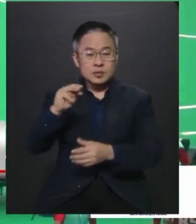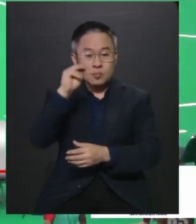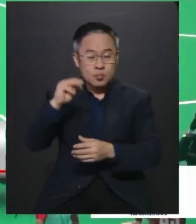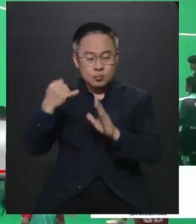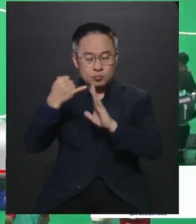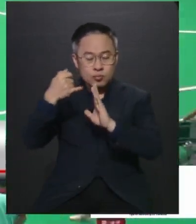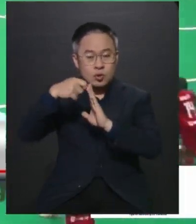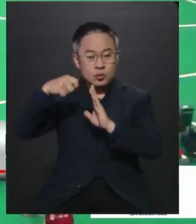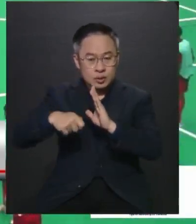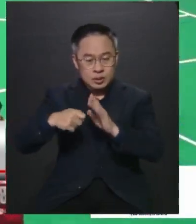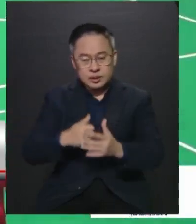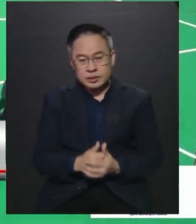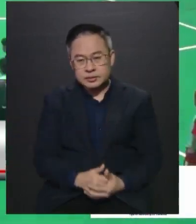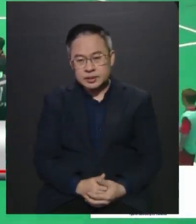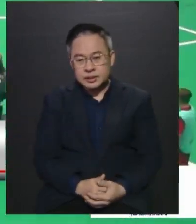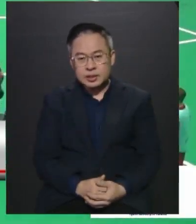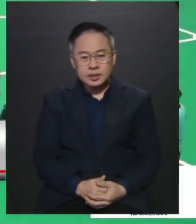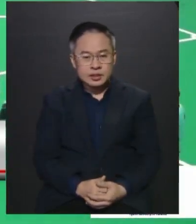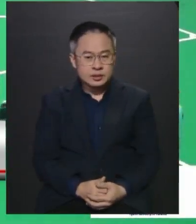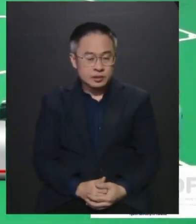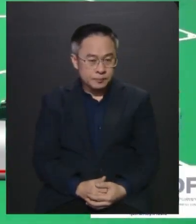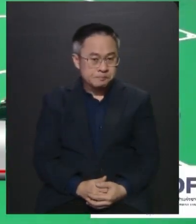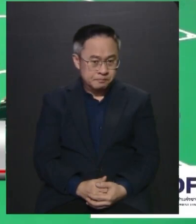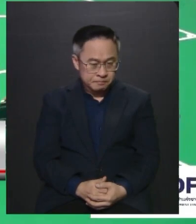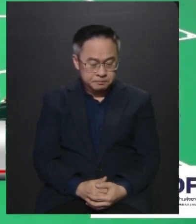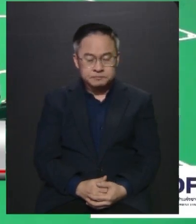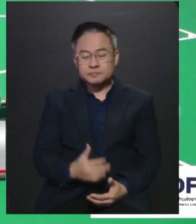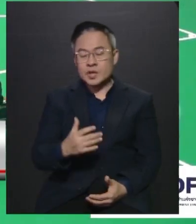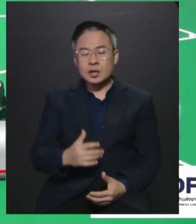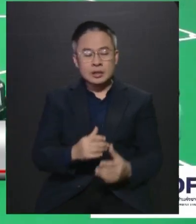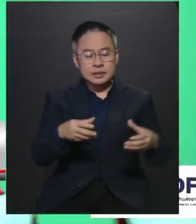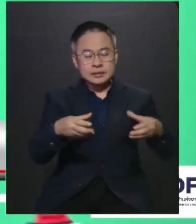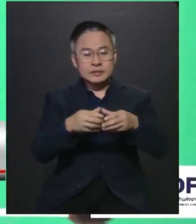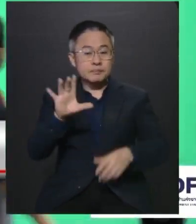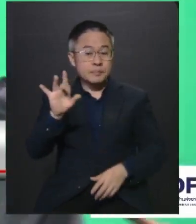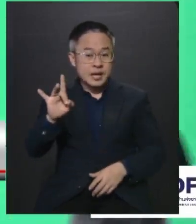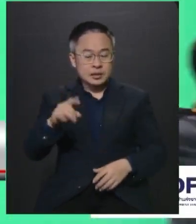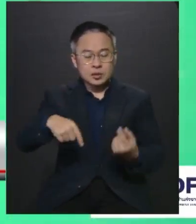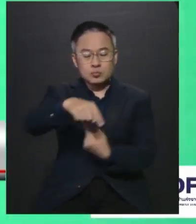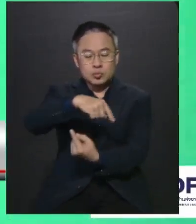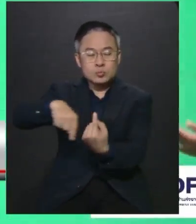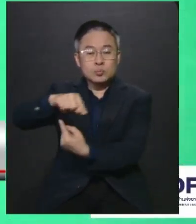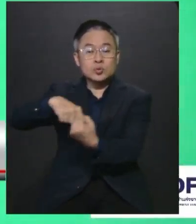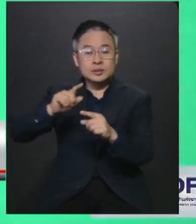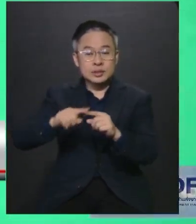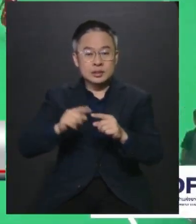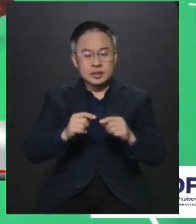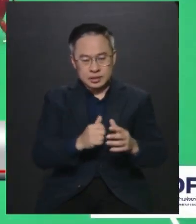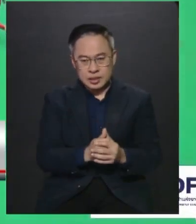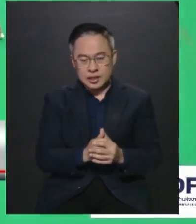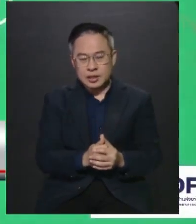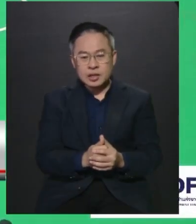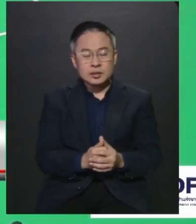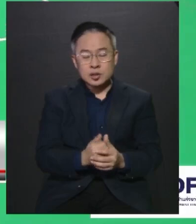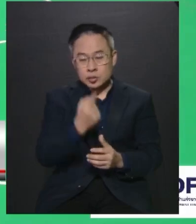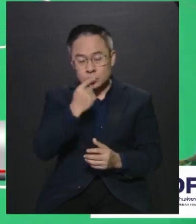แชมเปี้ยนชิปก็จะแข่งขันแบบสนามกลางหมุนเวียนการเป็นเจ้าภาพทั้งหมด 7นัดเพื่อเก็บคะแนนหาอันดับ 1-4ที่